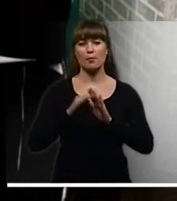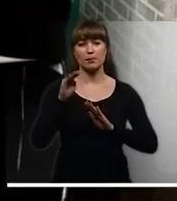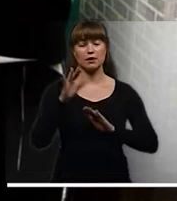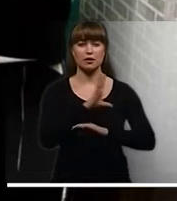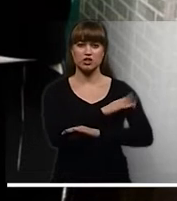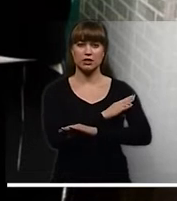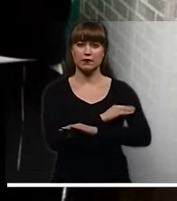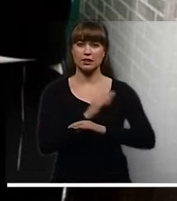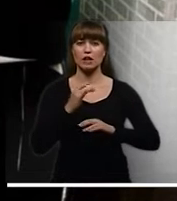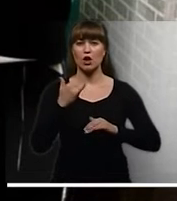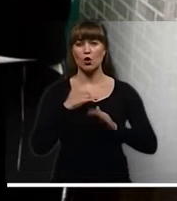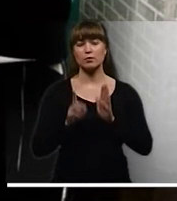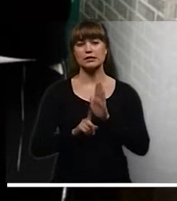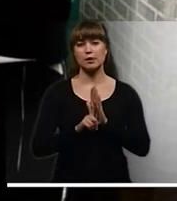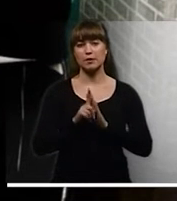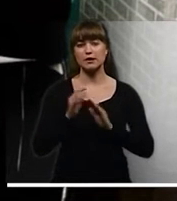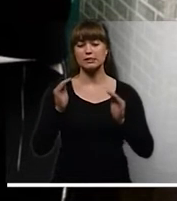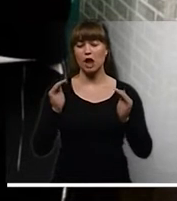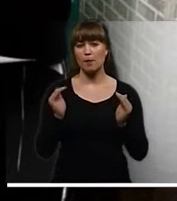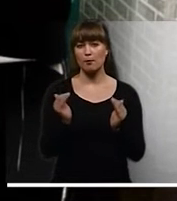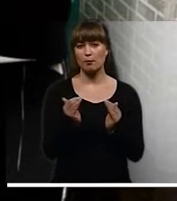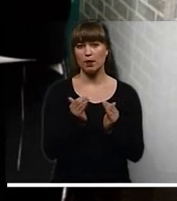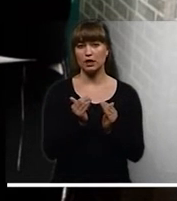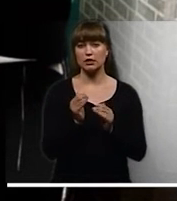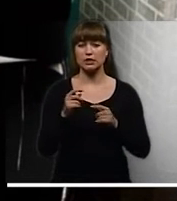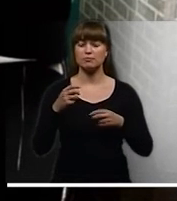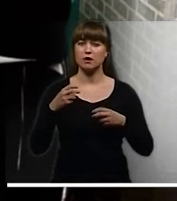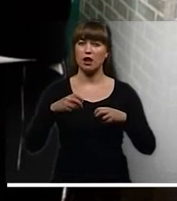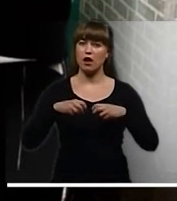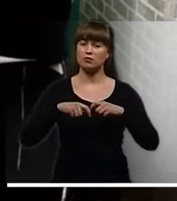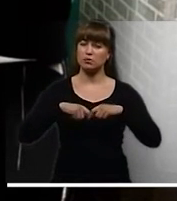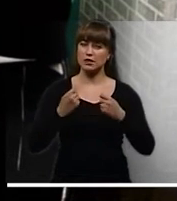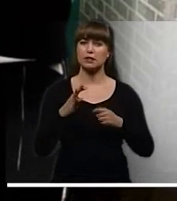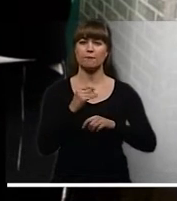повышенного давления, у меня стал появляться маленький разрыв между давлением.